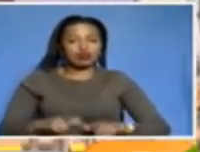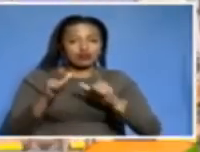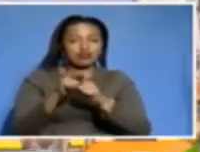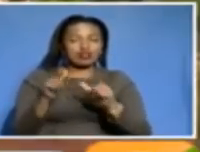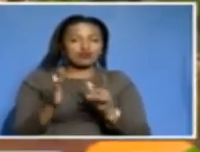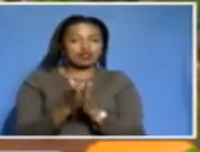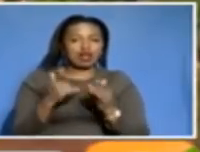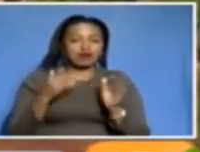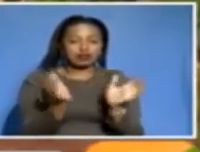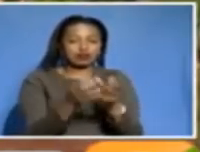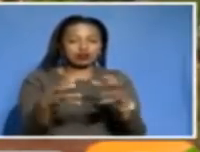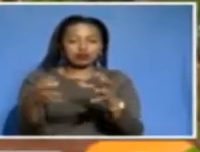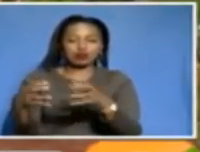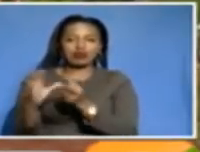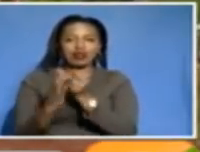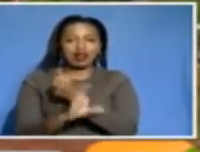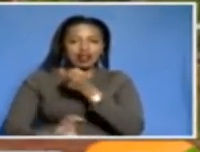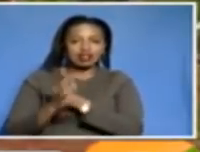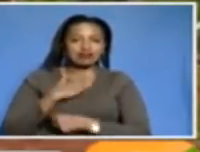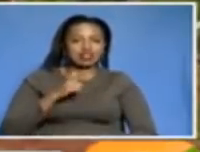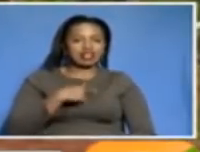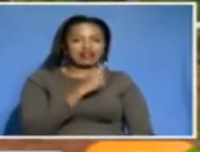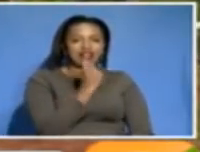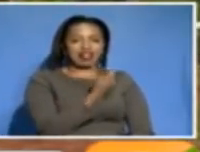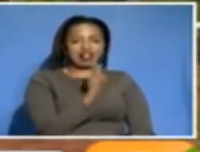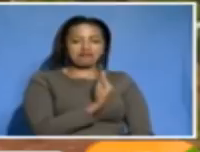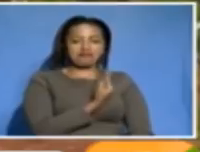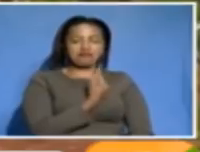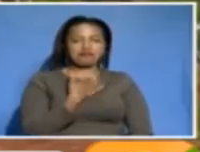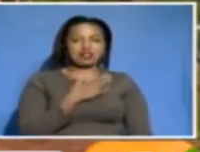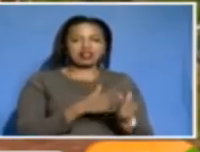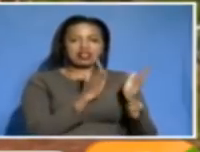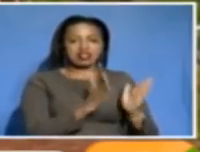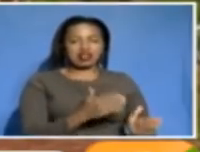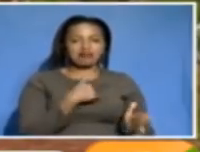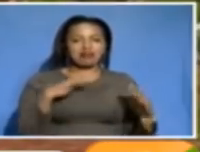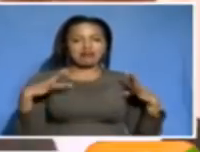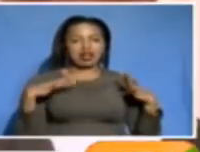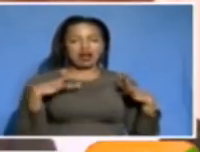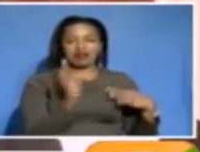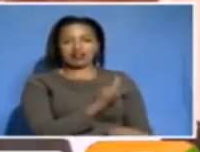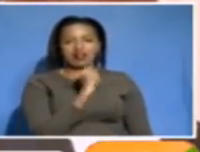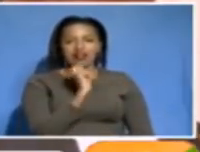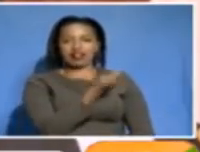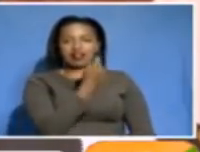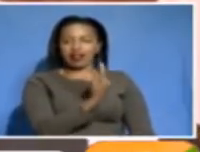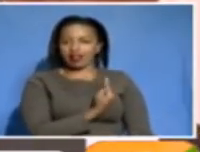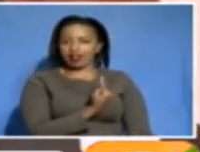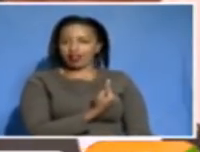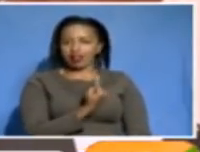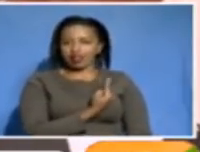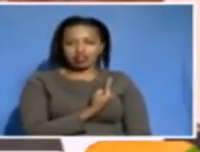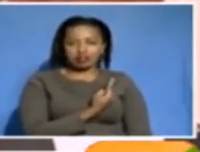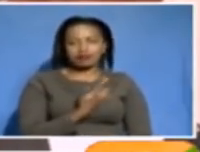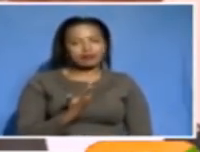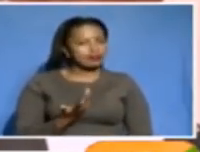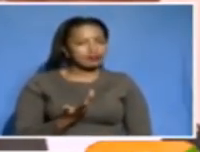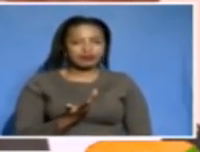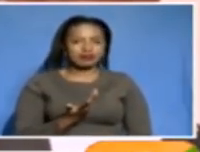ndogo, mimi ni Kenya, ati nasema mimi ni kiongozi na najigamba kiongozi wa